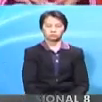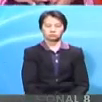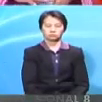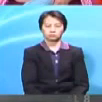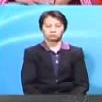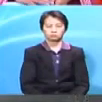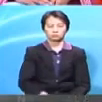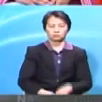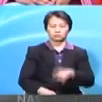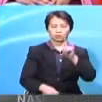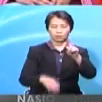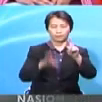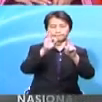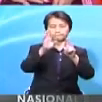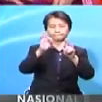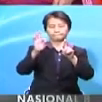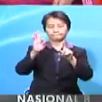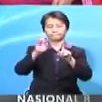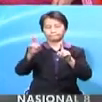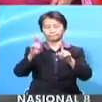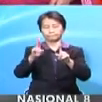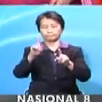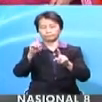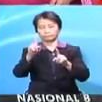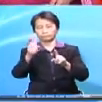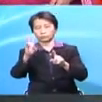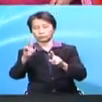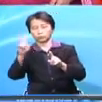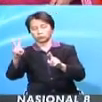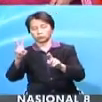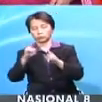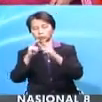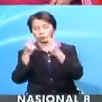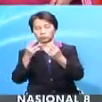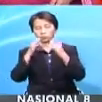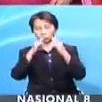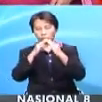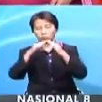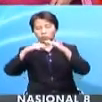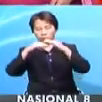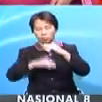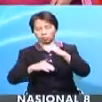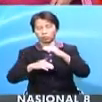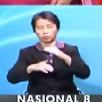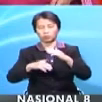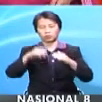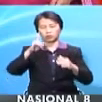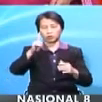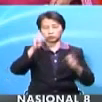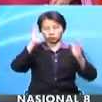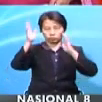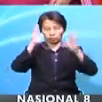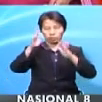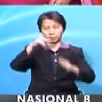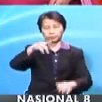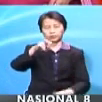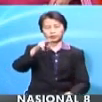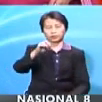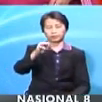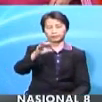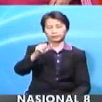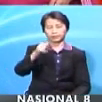Suatu 99.172 unit kediaman di bawah Project Perumahan Rakyat 1 Malaysia Prima telah